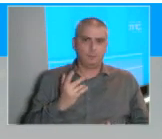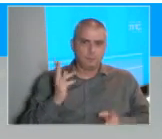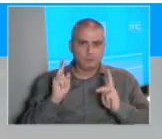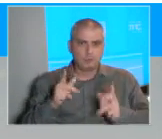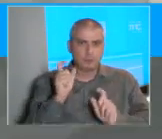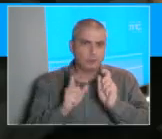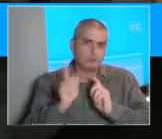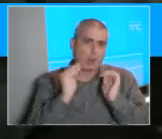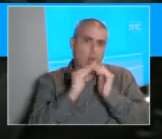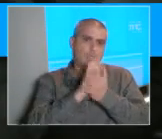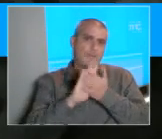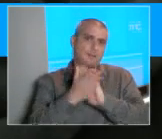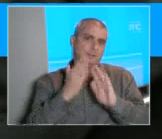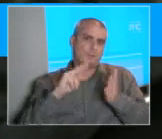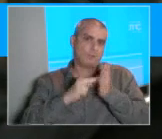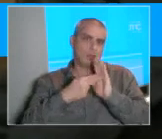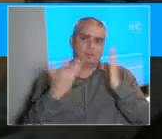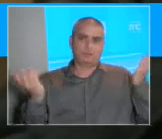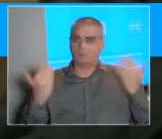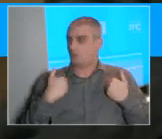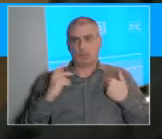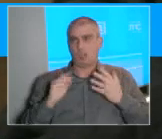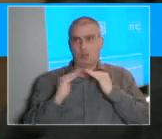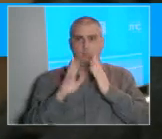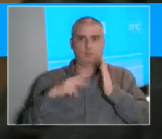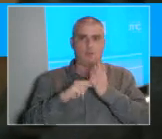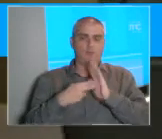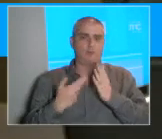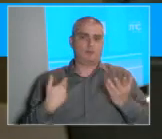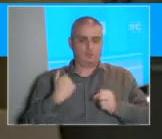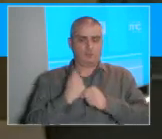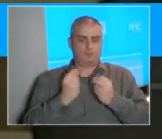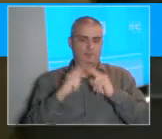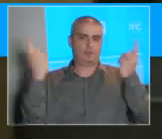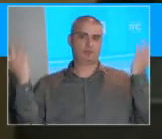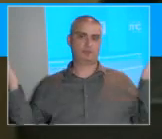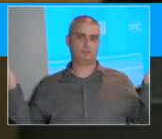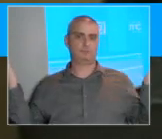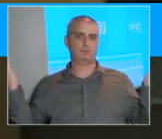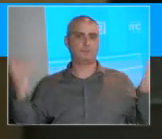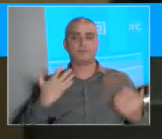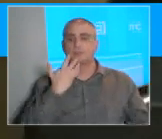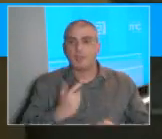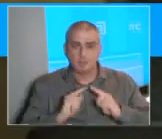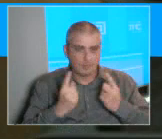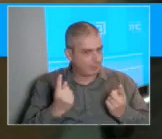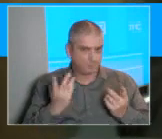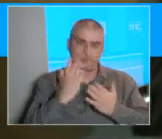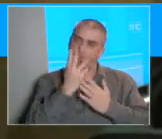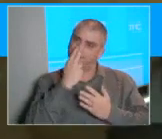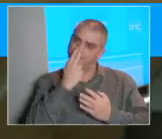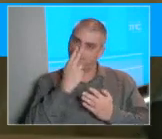יש אנשים שהם לא מתאימים להיות פוליטיקאי, גם אני חושב, אולי אני גם לא מתאים להיות פוליטיקאי, ואני עושה דברים אחרים בצד. רבנים אחרים, בטח